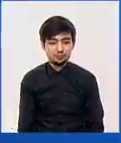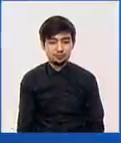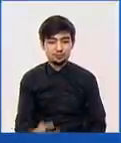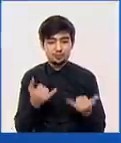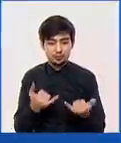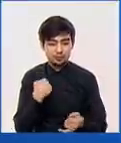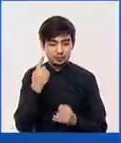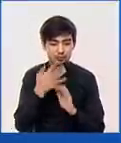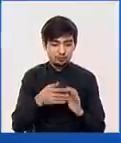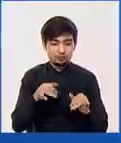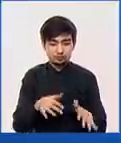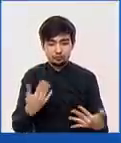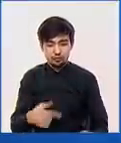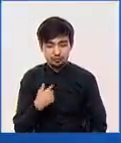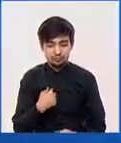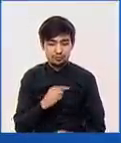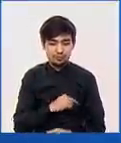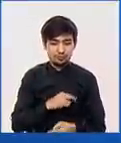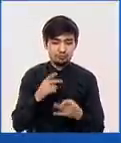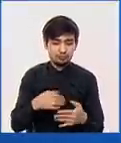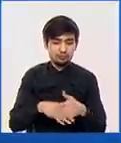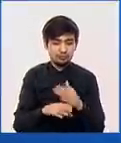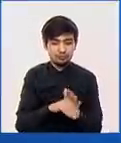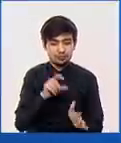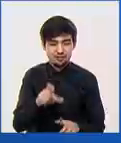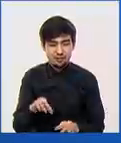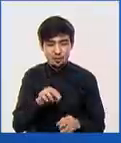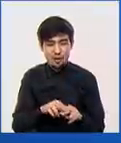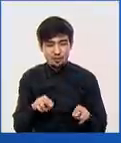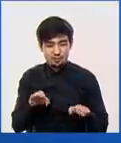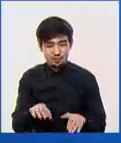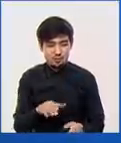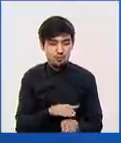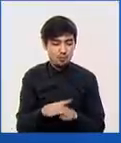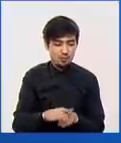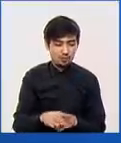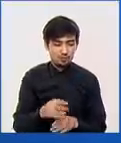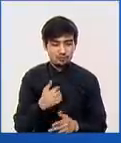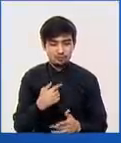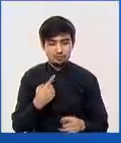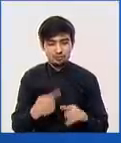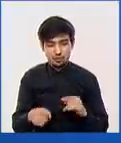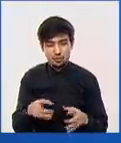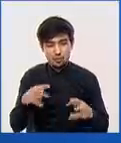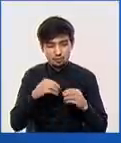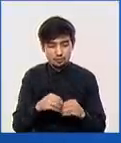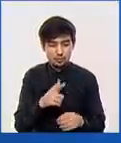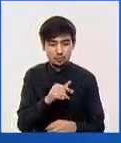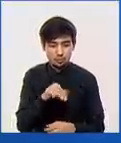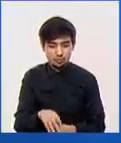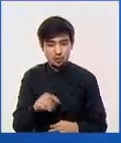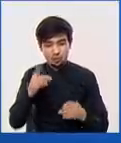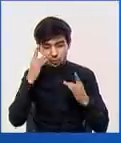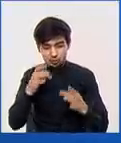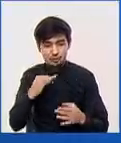Сегодня я приняла решение сложить полномочия депутата Мажилиса парламента и полностью сосредоточиться на общественной, гуманитарной, культурной